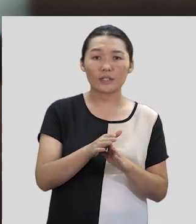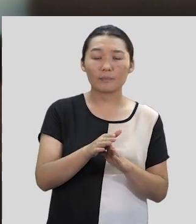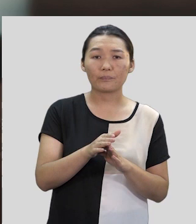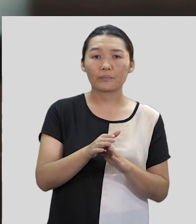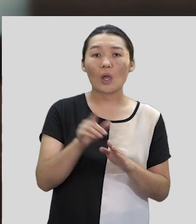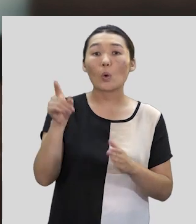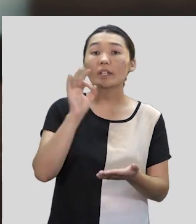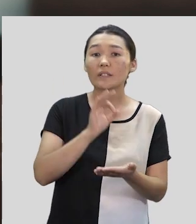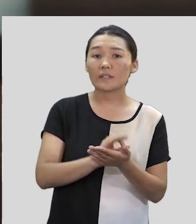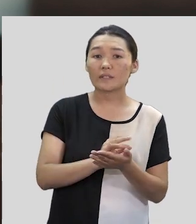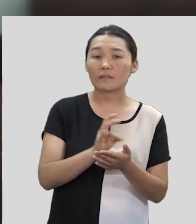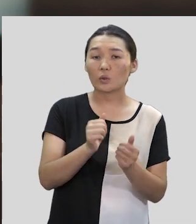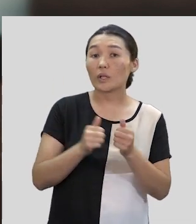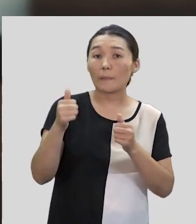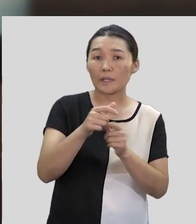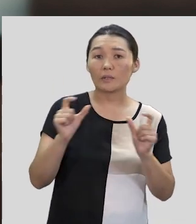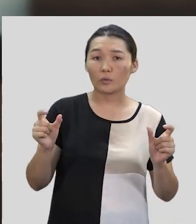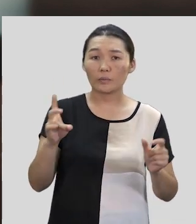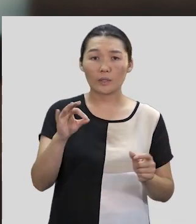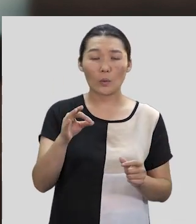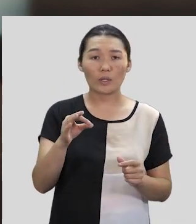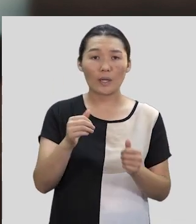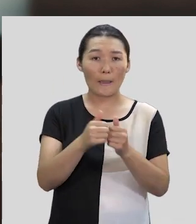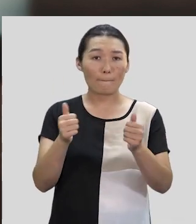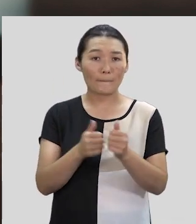людьми но и перед собой